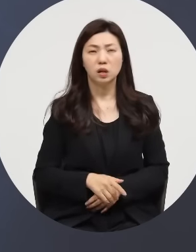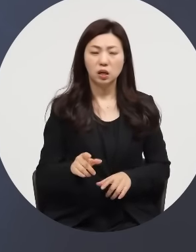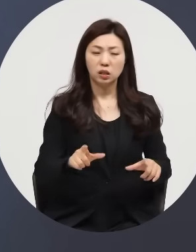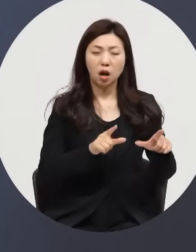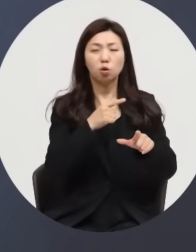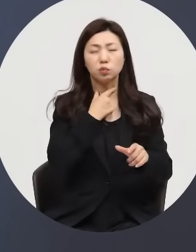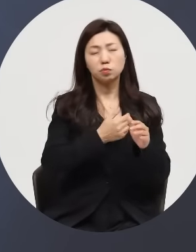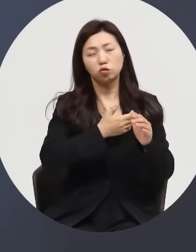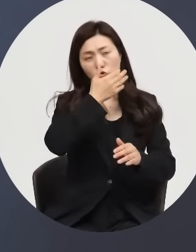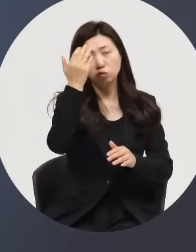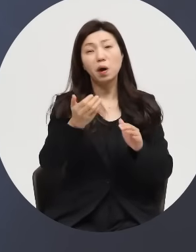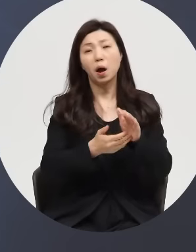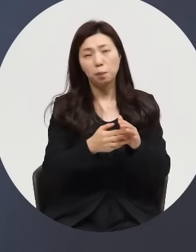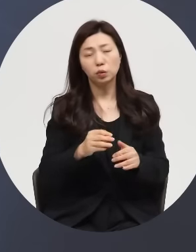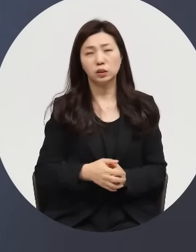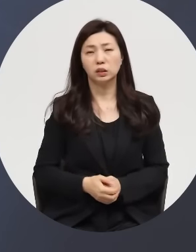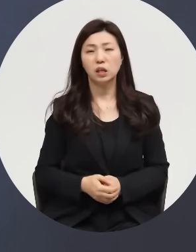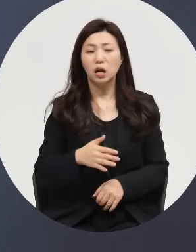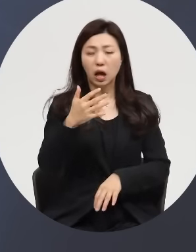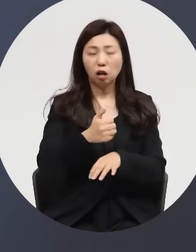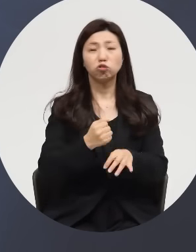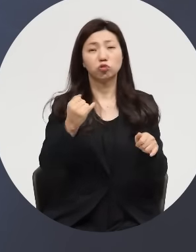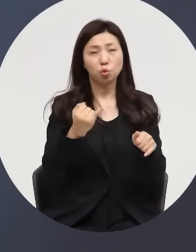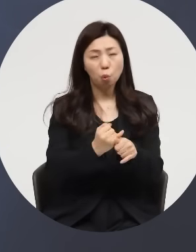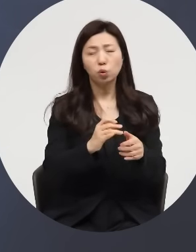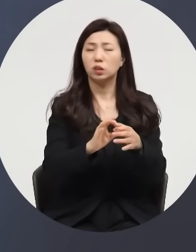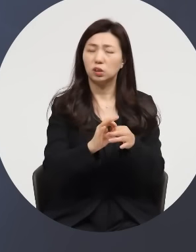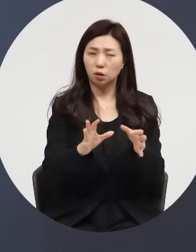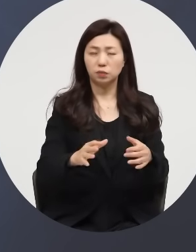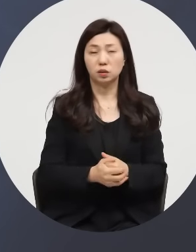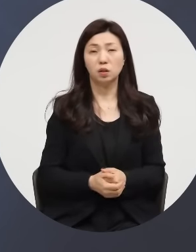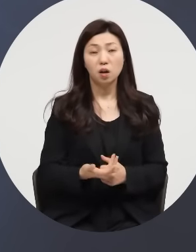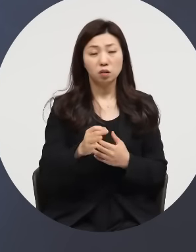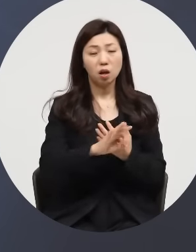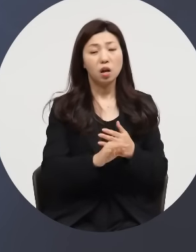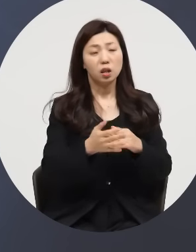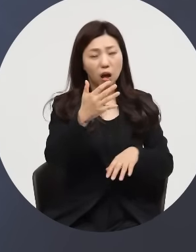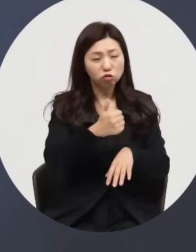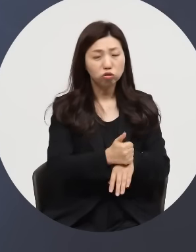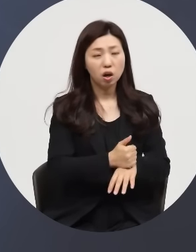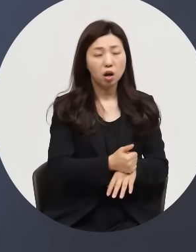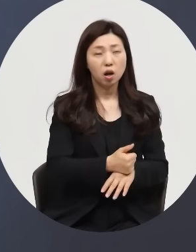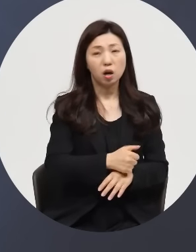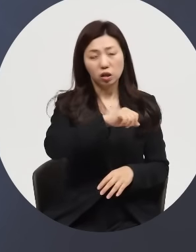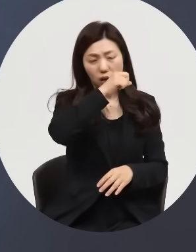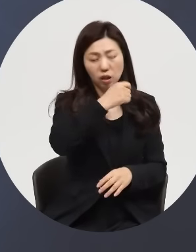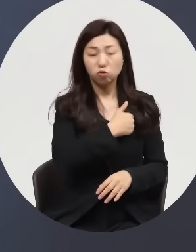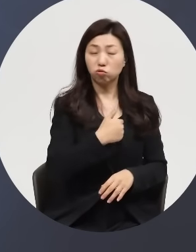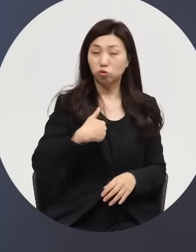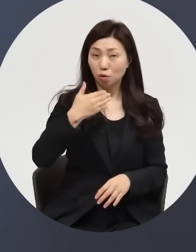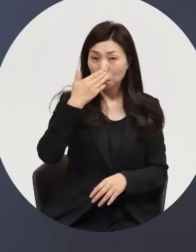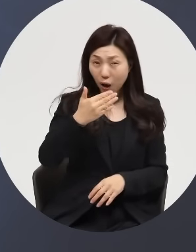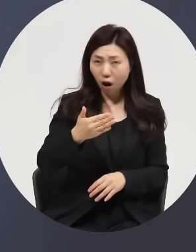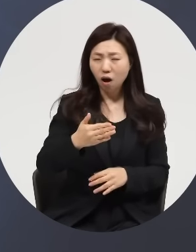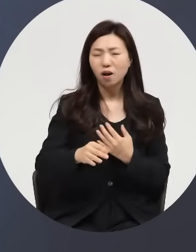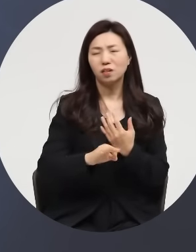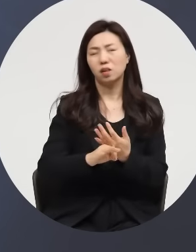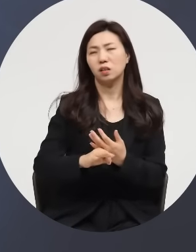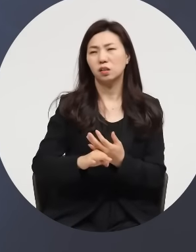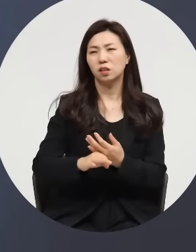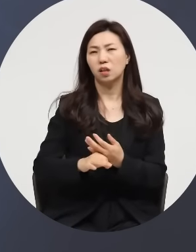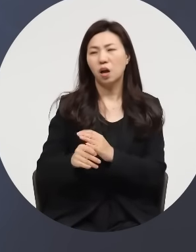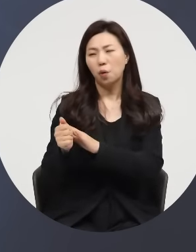살아야 되고 그러고 난 뒤에 형편이 되면 뭐 빚을 갚아주든지 뭐 간호를